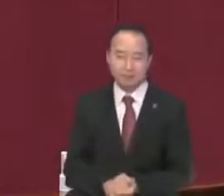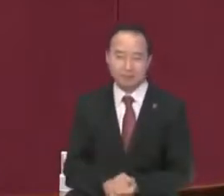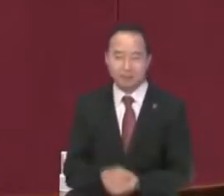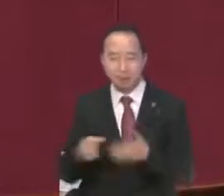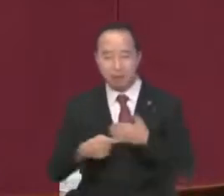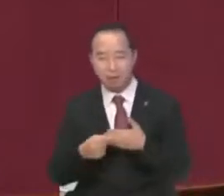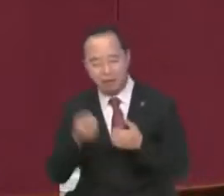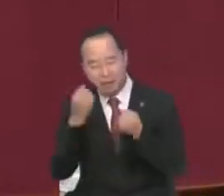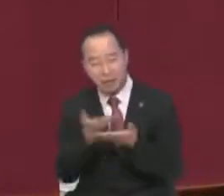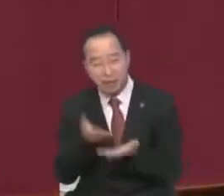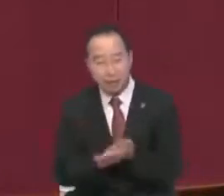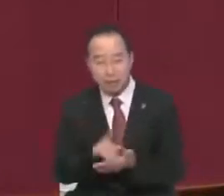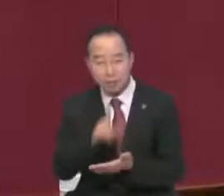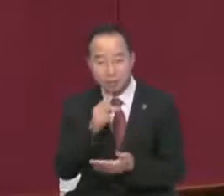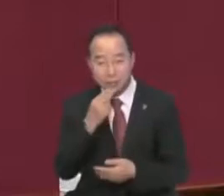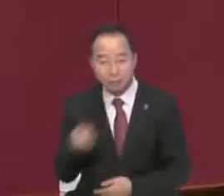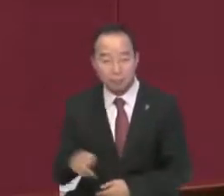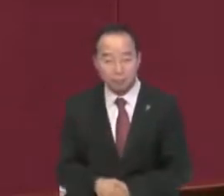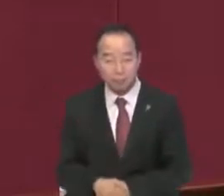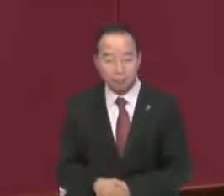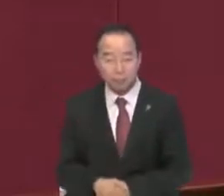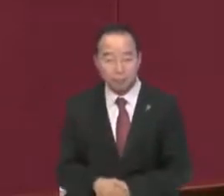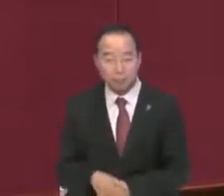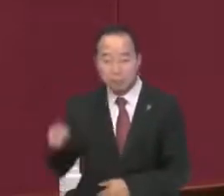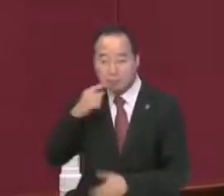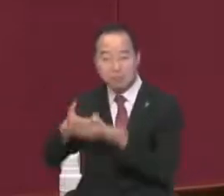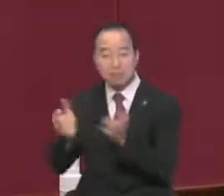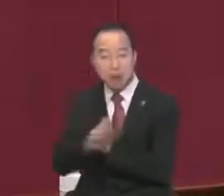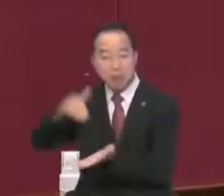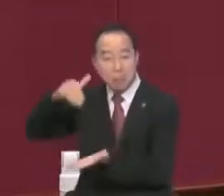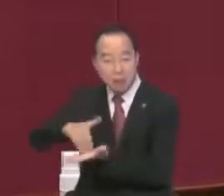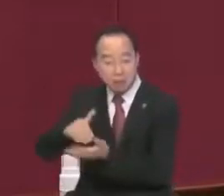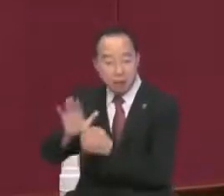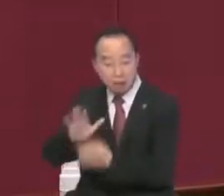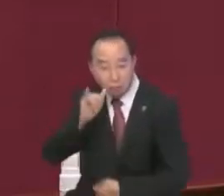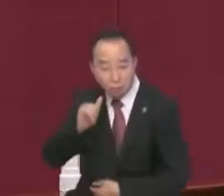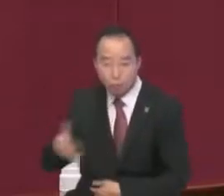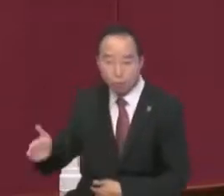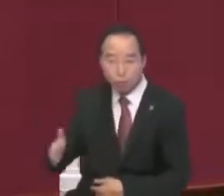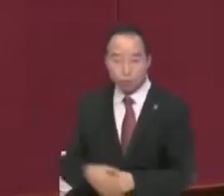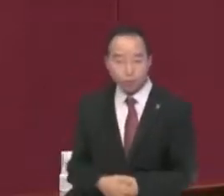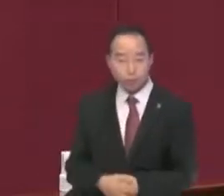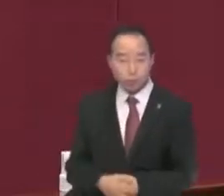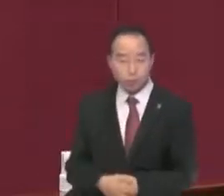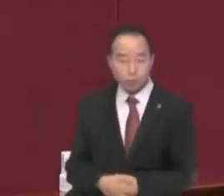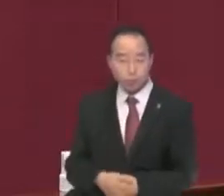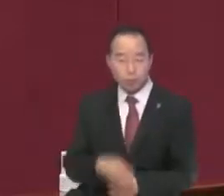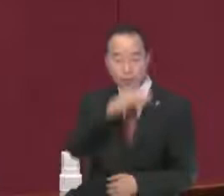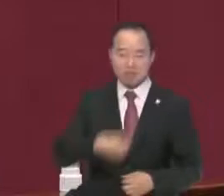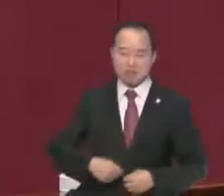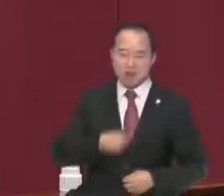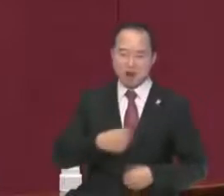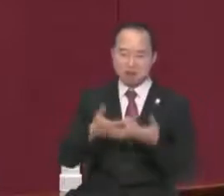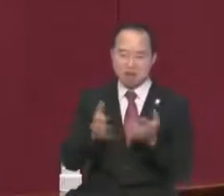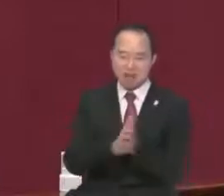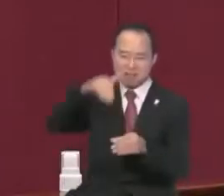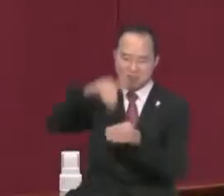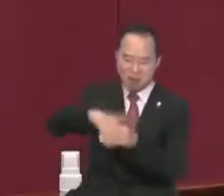반성문은 아직 본 적이 없습니다. 정의당이 선거제도 개혁에 그렇게 진력했던